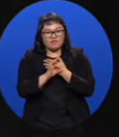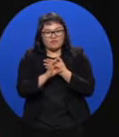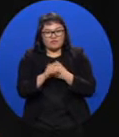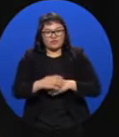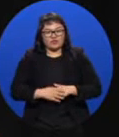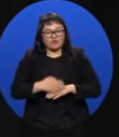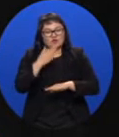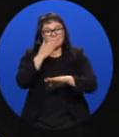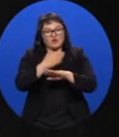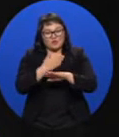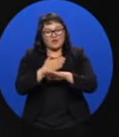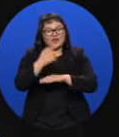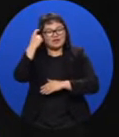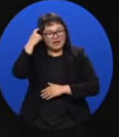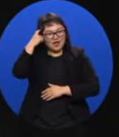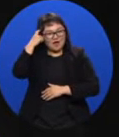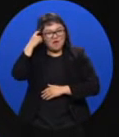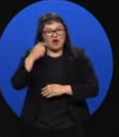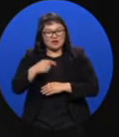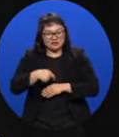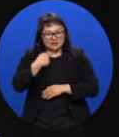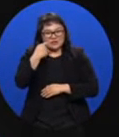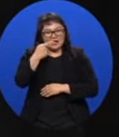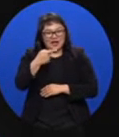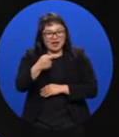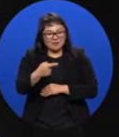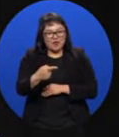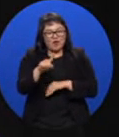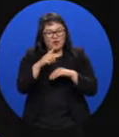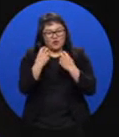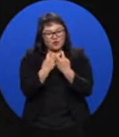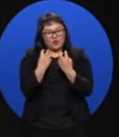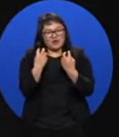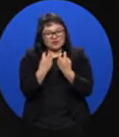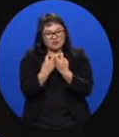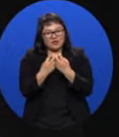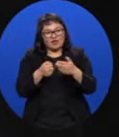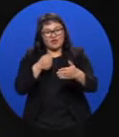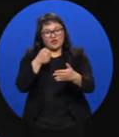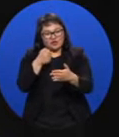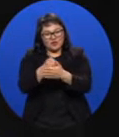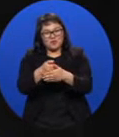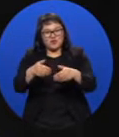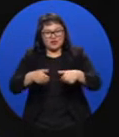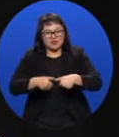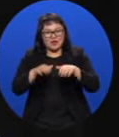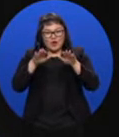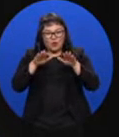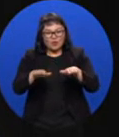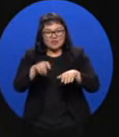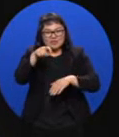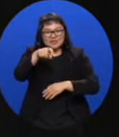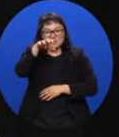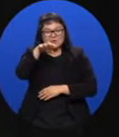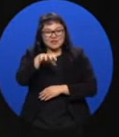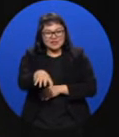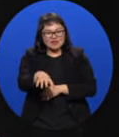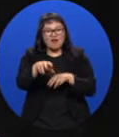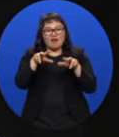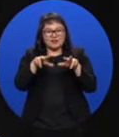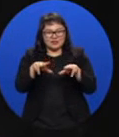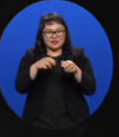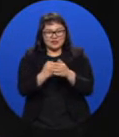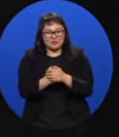아주 고맙고 그 다음에 가서 어떻게 할 것인가 하는 걸 결정해야지 오늘 이 자리에서